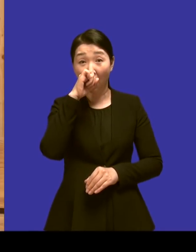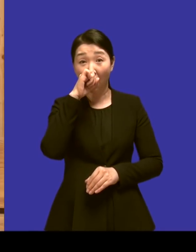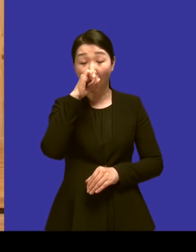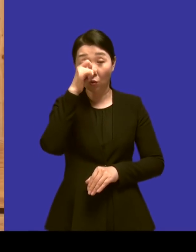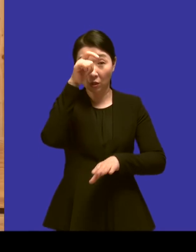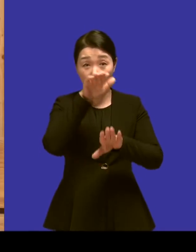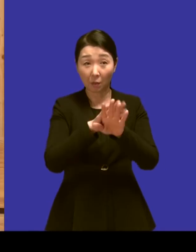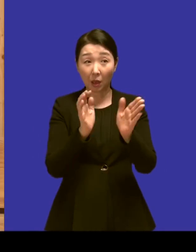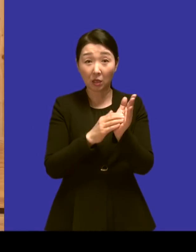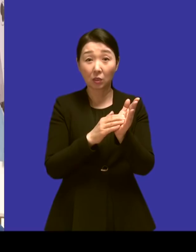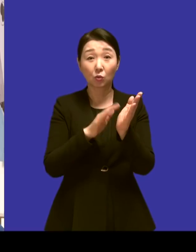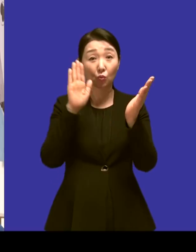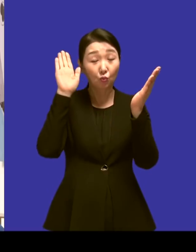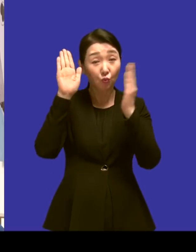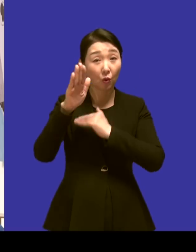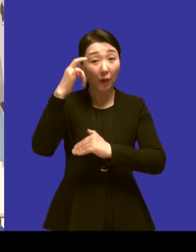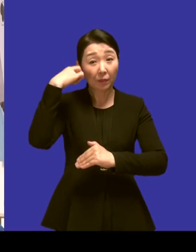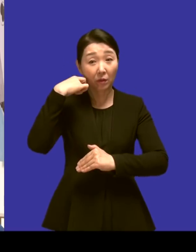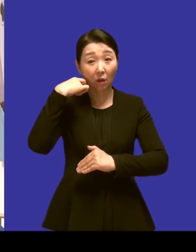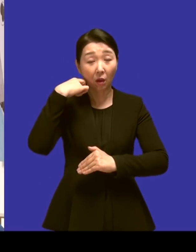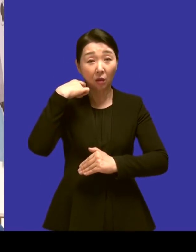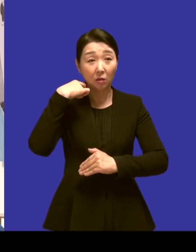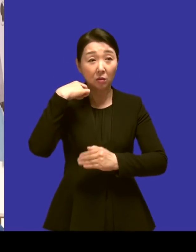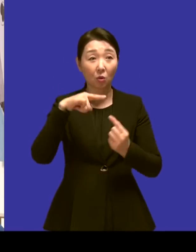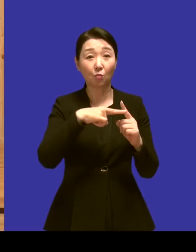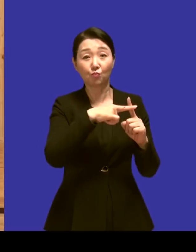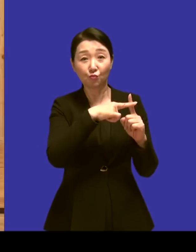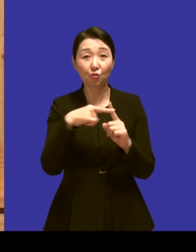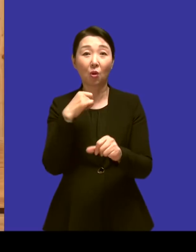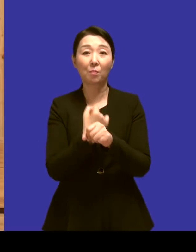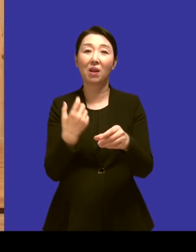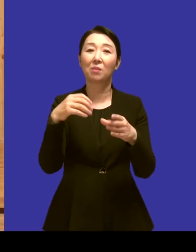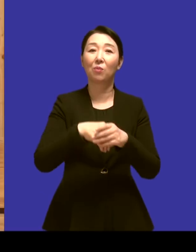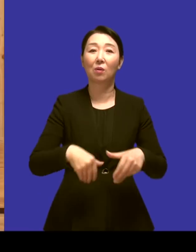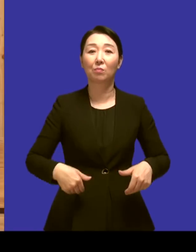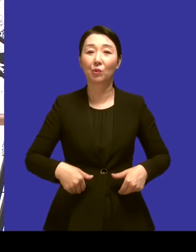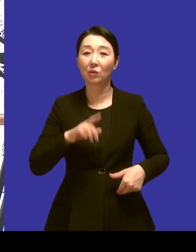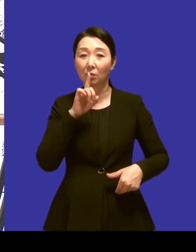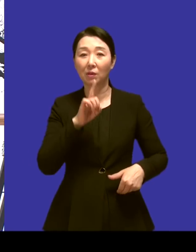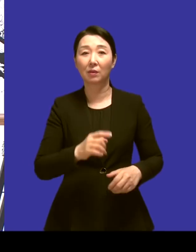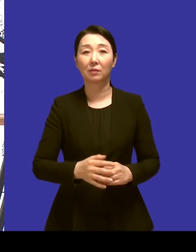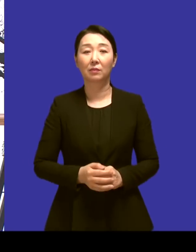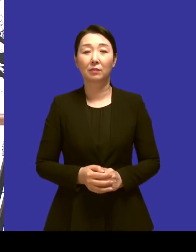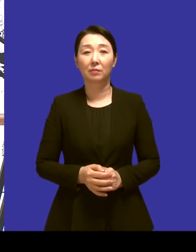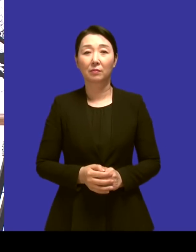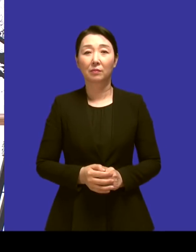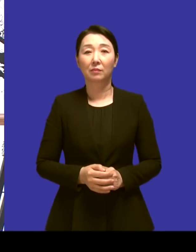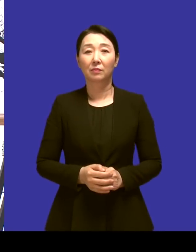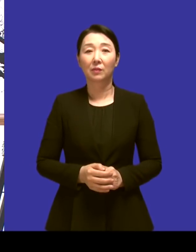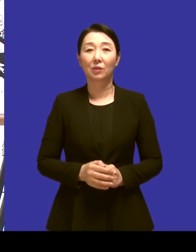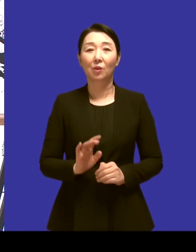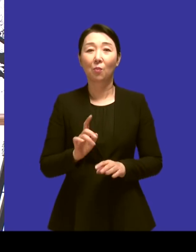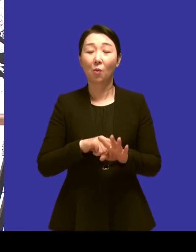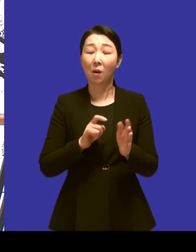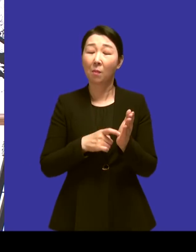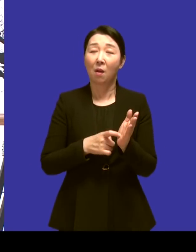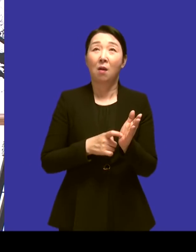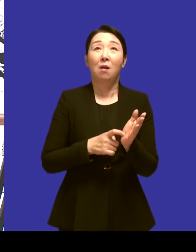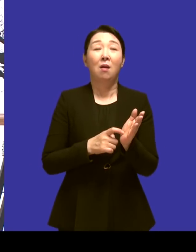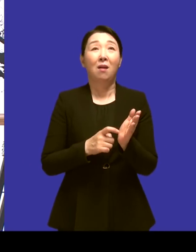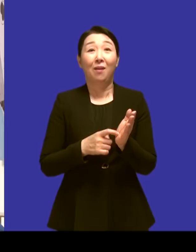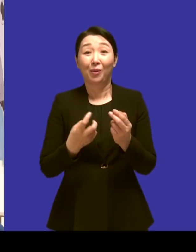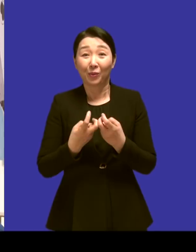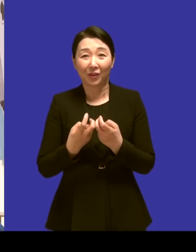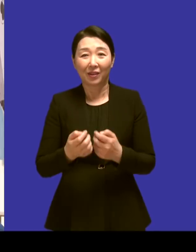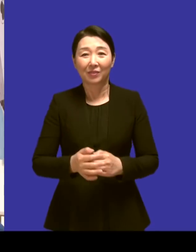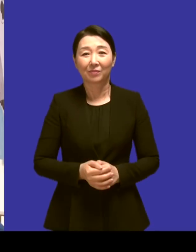예배 끝나고 나서 느낀 거죠. 네. 이거는 무조건 빨리 내야겠다 생각을 하게 된 거죠. 그래서 뭔가 너무 마음이 그게 세게 들었어요. 그래서